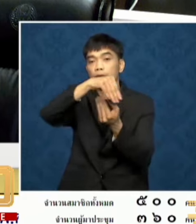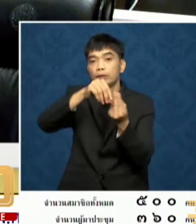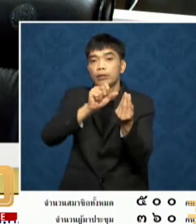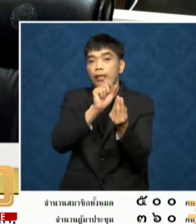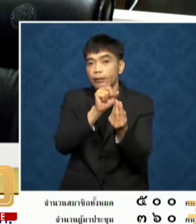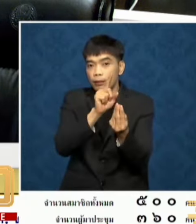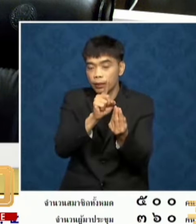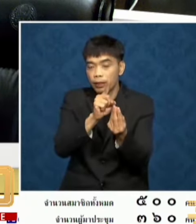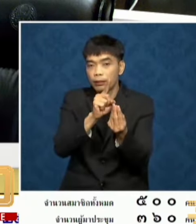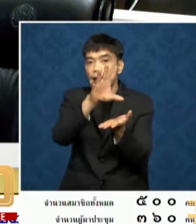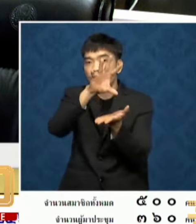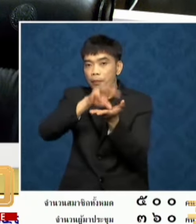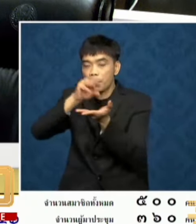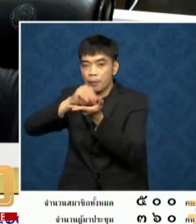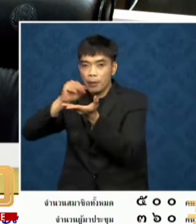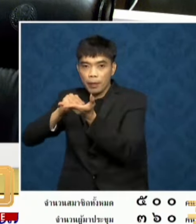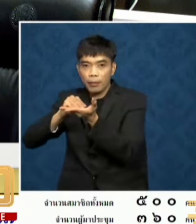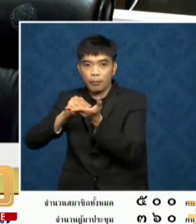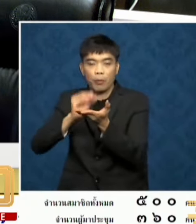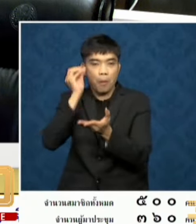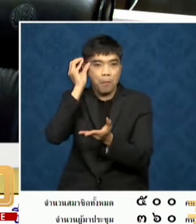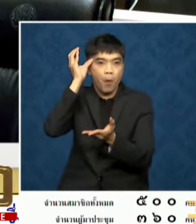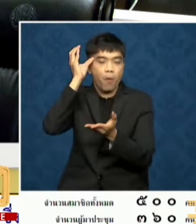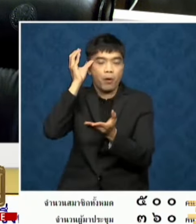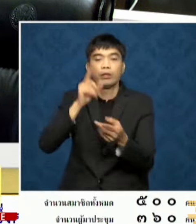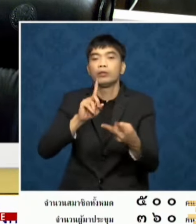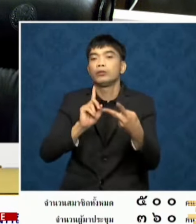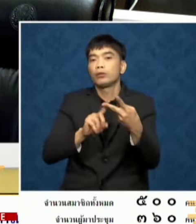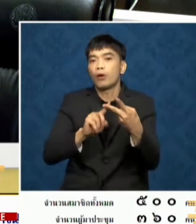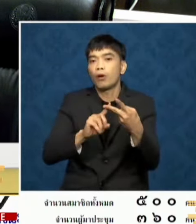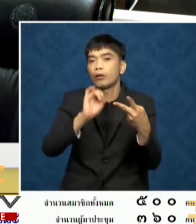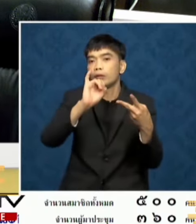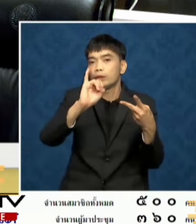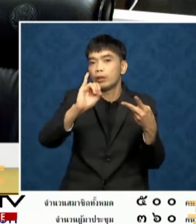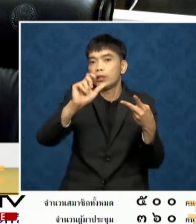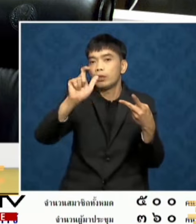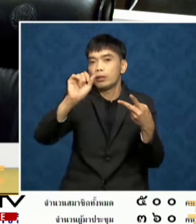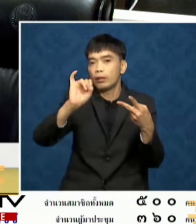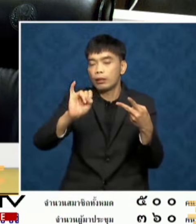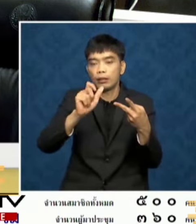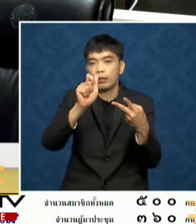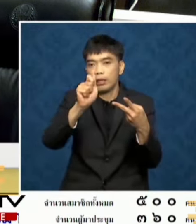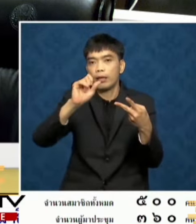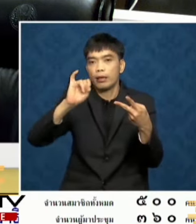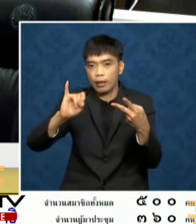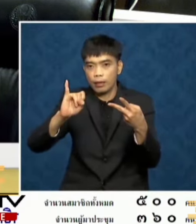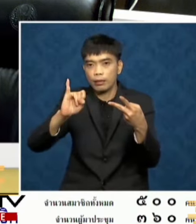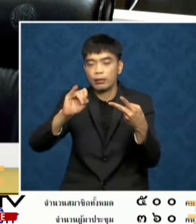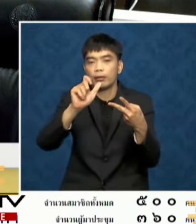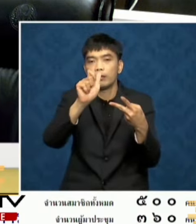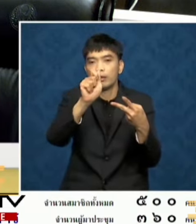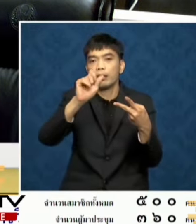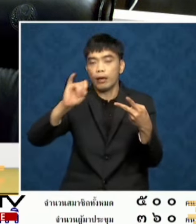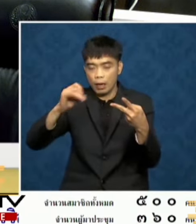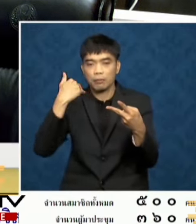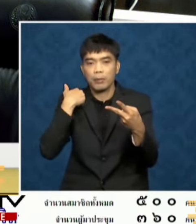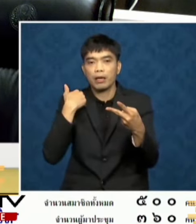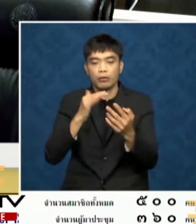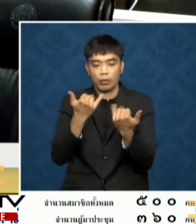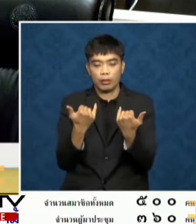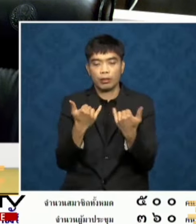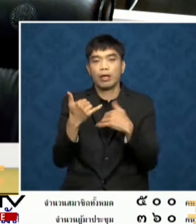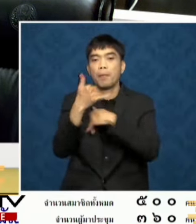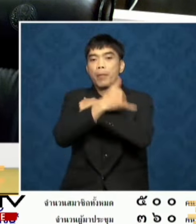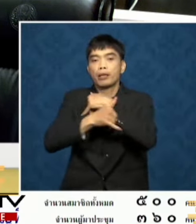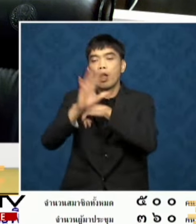economyรวมถึงเรื่อง AI ครับเราก็มีกรรมธิการวิสามัน AI ในสภาผู้แทนราษฎรแห่งนี้ทุกวันนี้หลายๆประเทศทั่วโลก